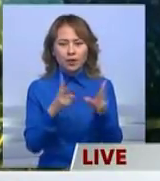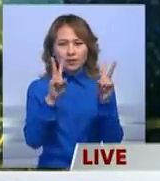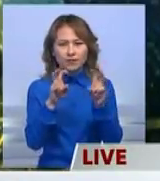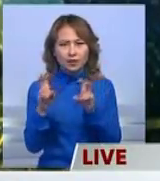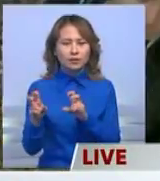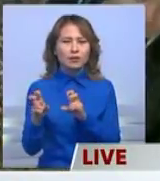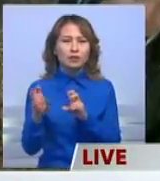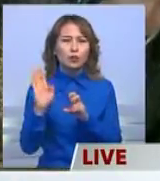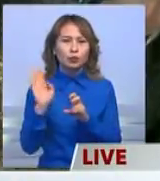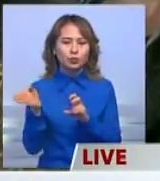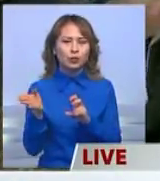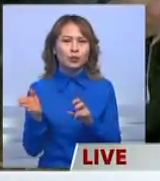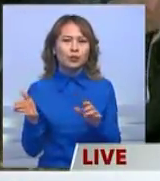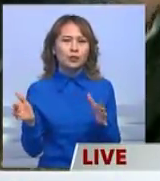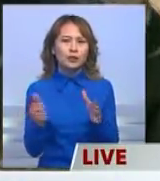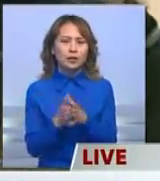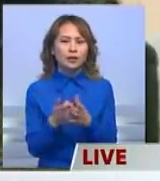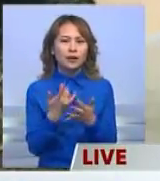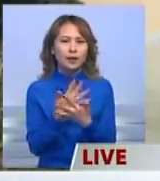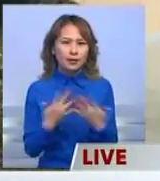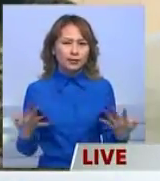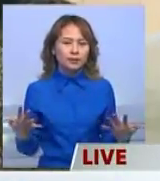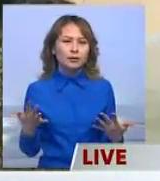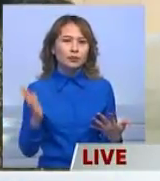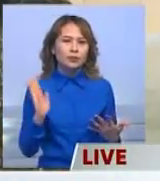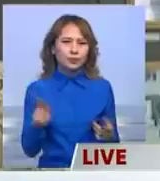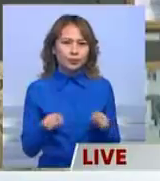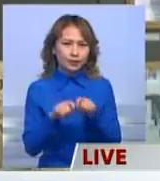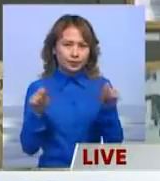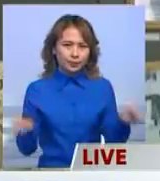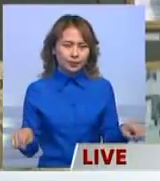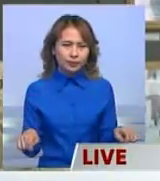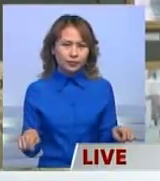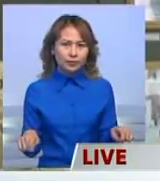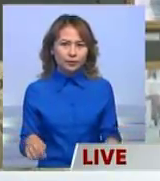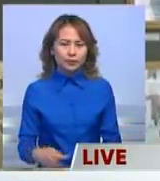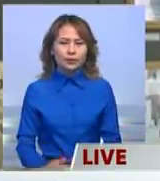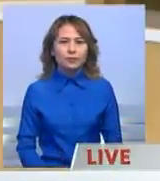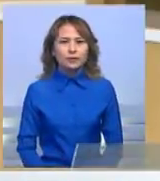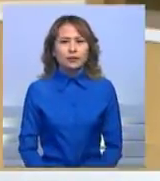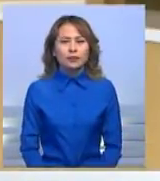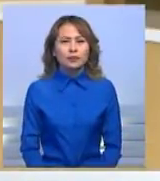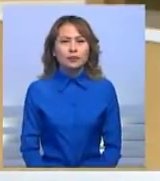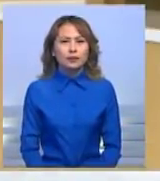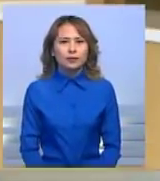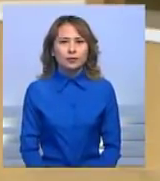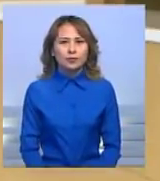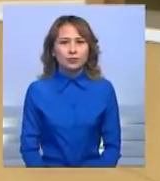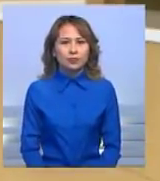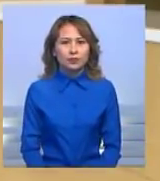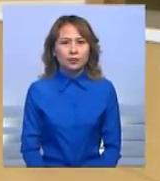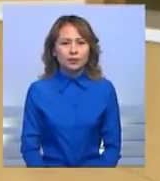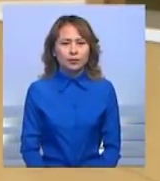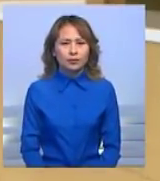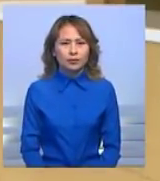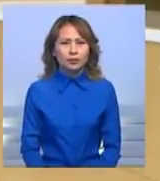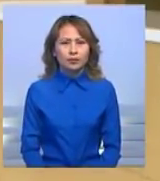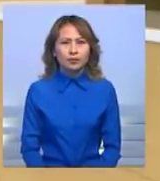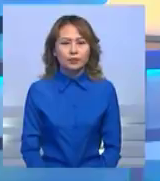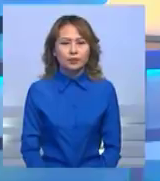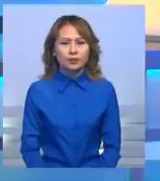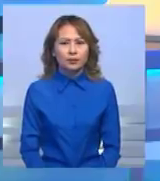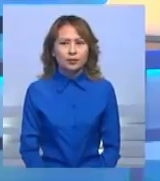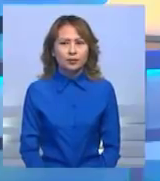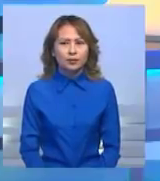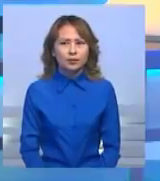аясында тақырыпқа сай түрлі шаралар да ұйымдастырылмақ. Мақпал, мендегі жаңалықтар реті осылай, сөз